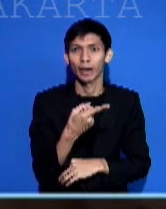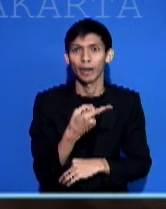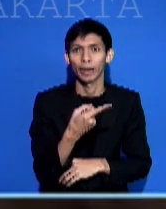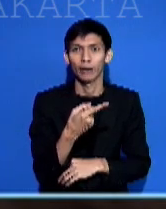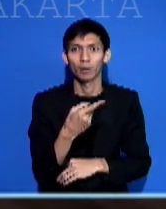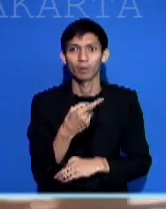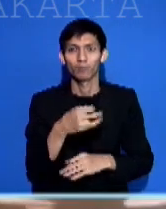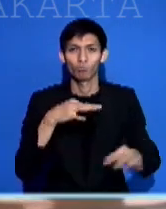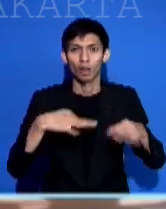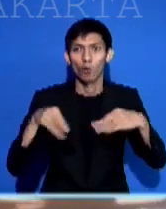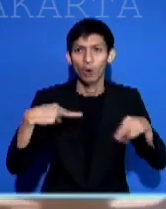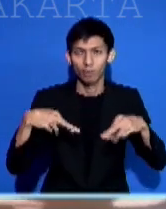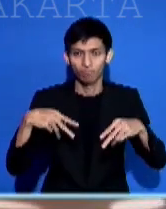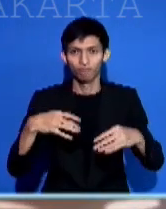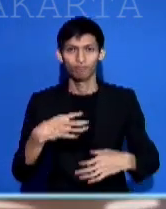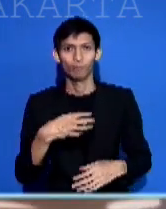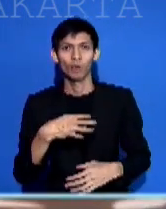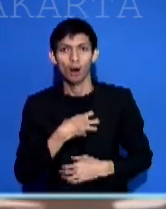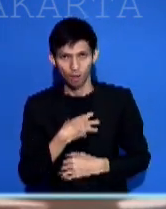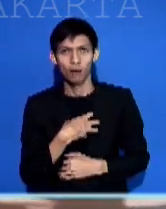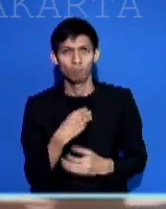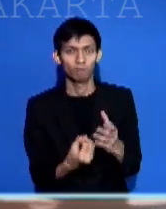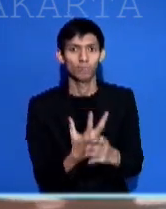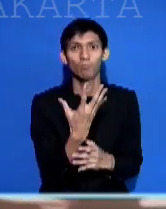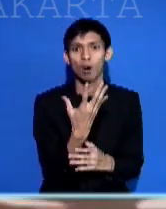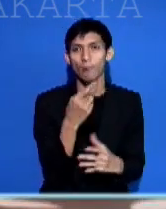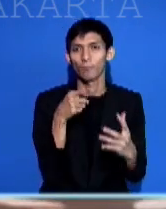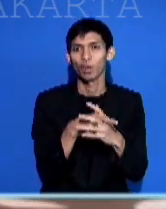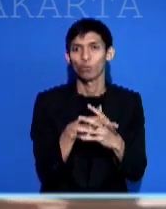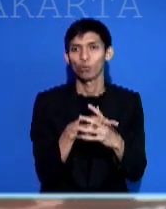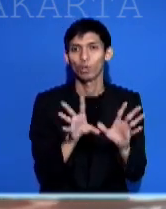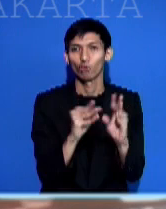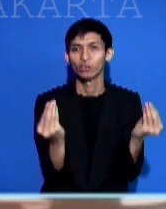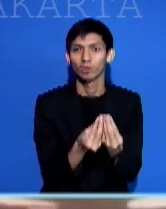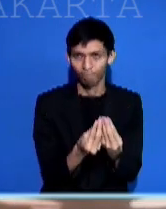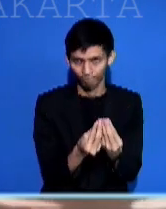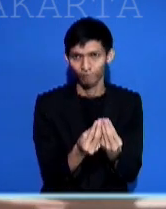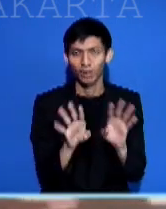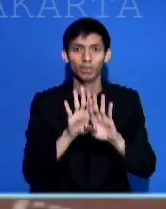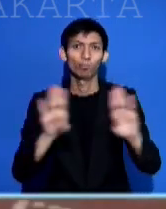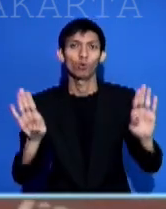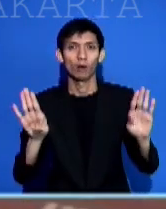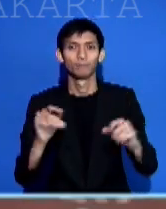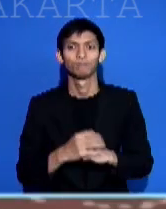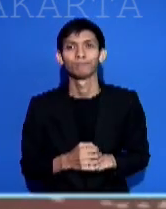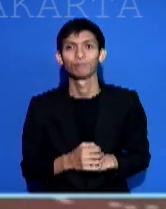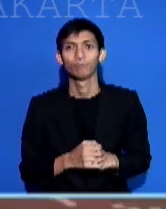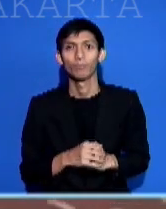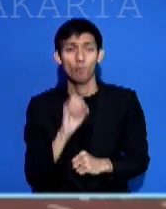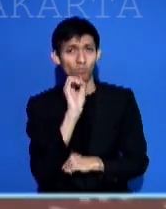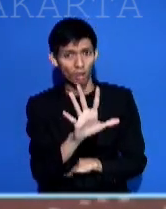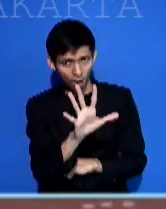dan upaya mewujudkan pemilu yang inklusi, terbuka untuk semua kalangan. Ia pun menyebut, pihaknya selama ini